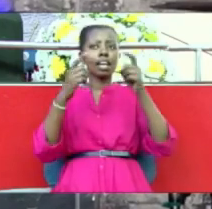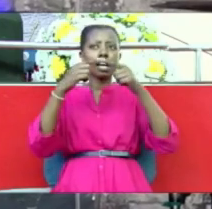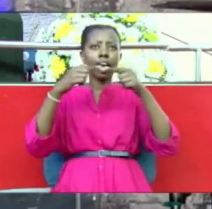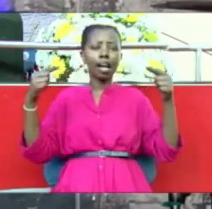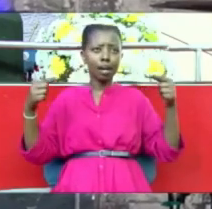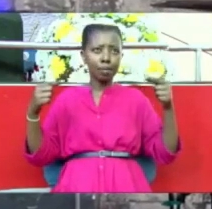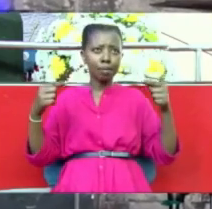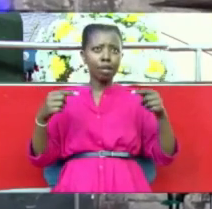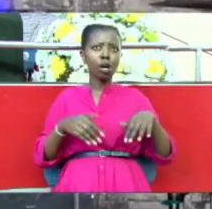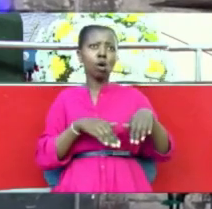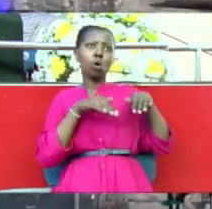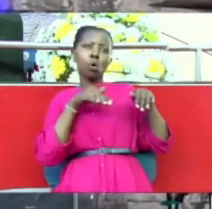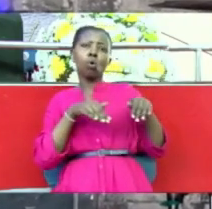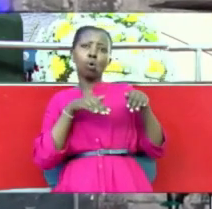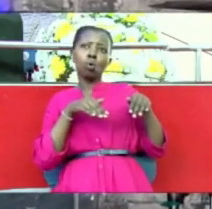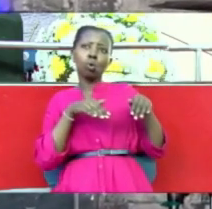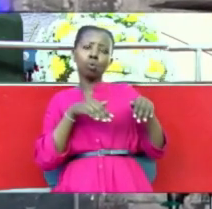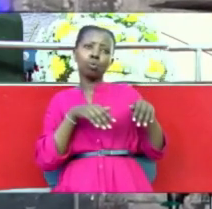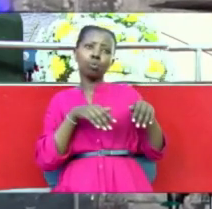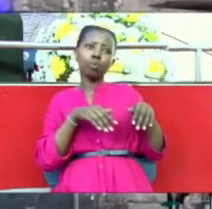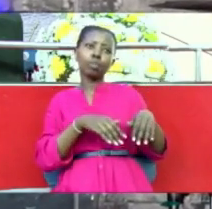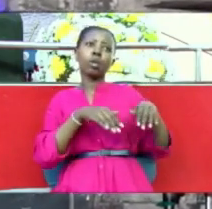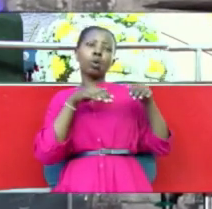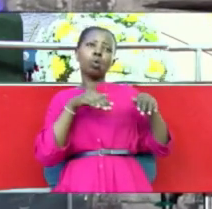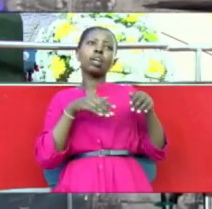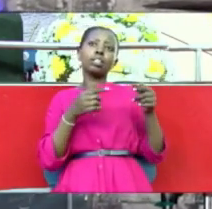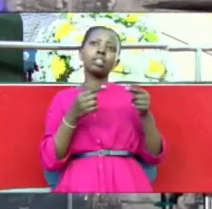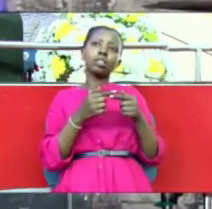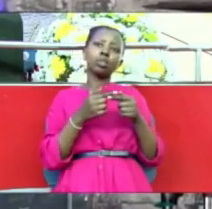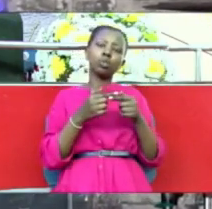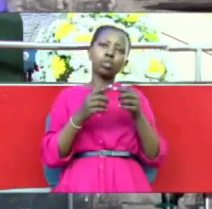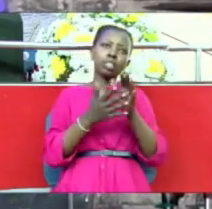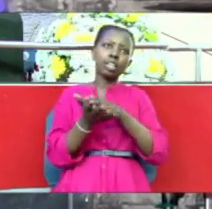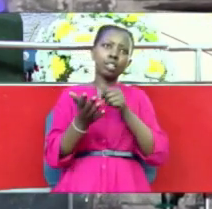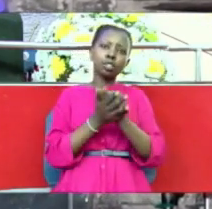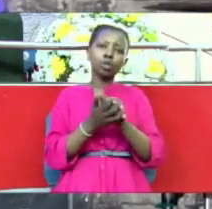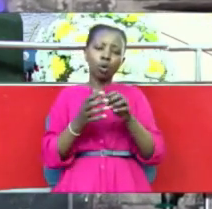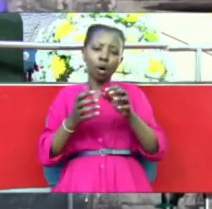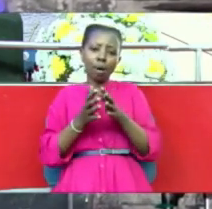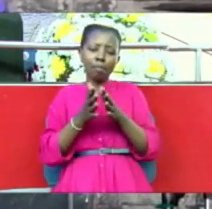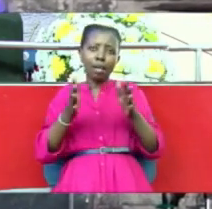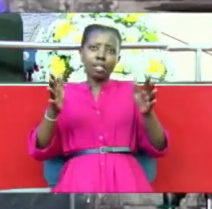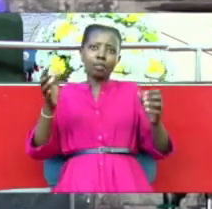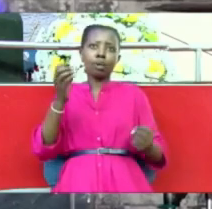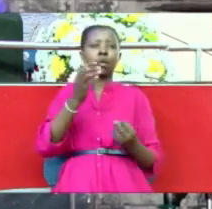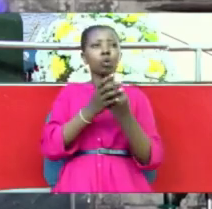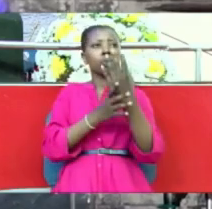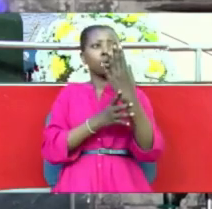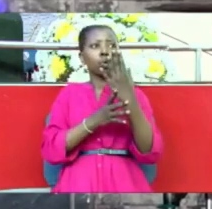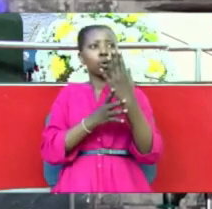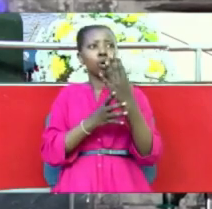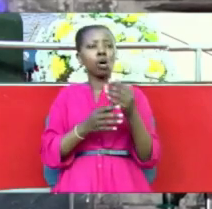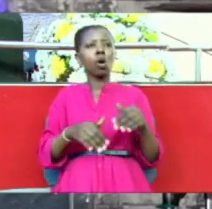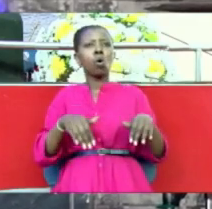Let every enemy waiting to frustrate my enlargement. Waiting to frustrate my enlargement.